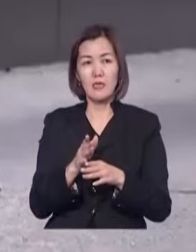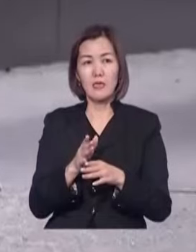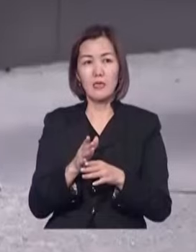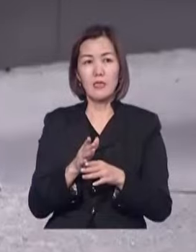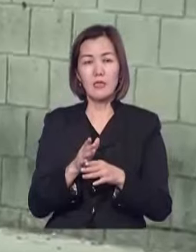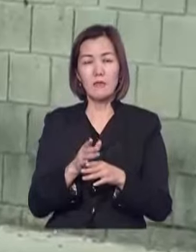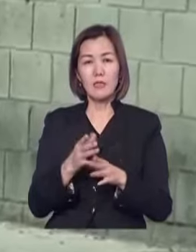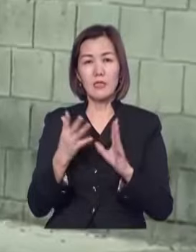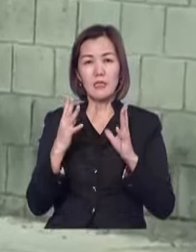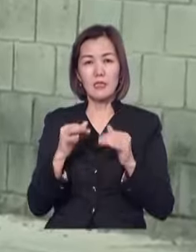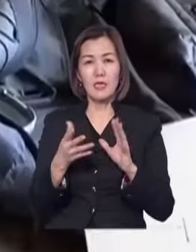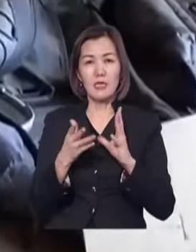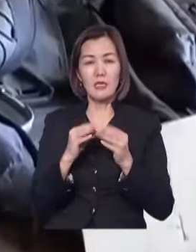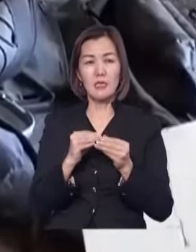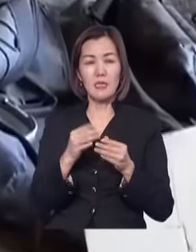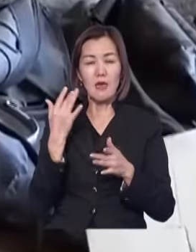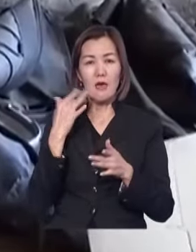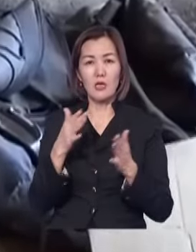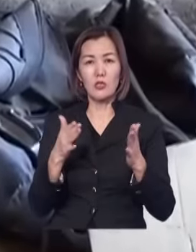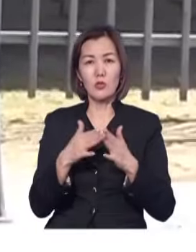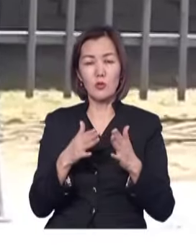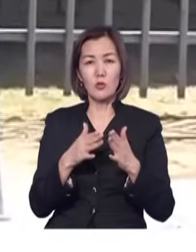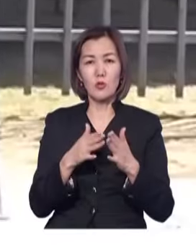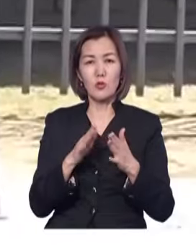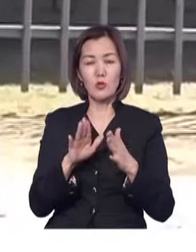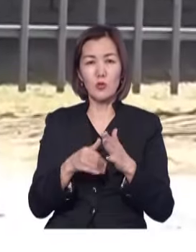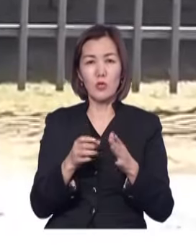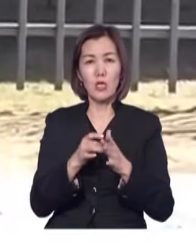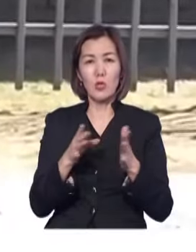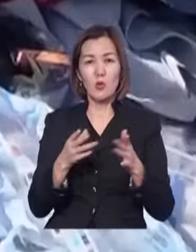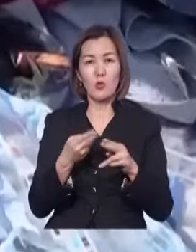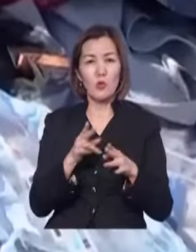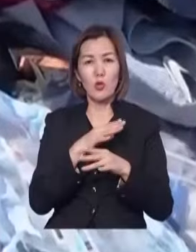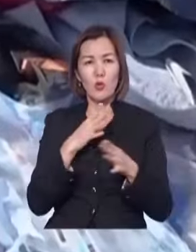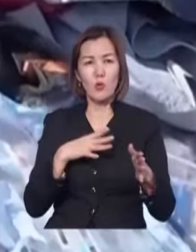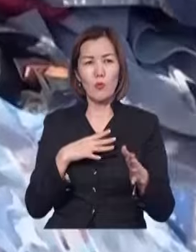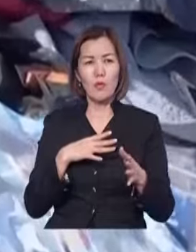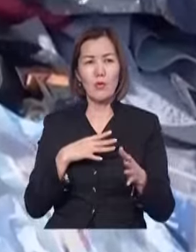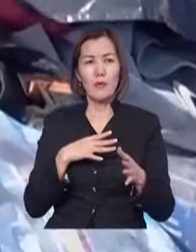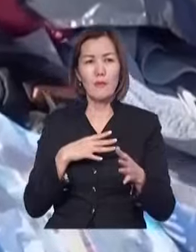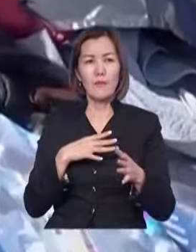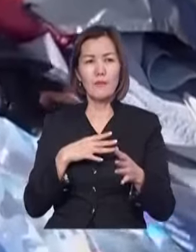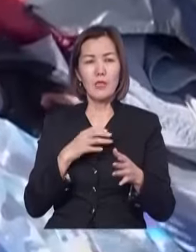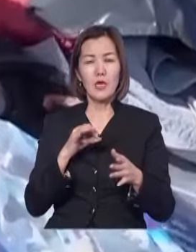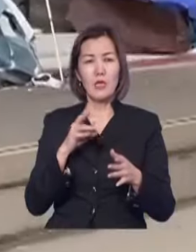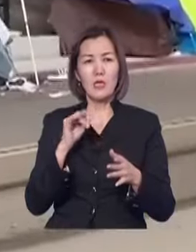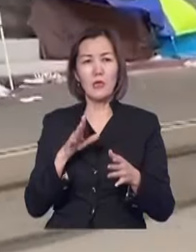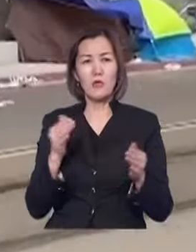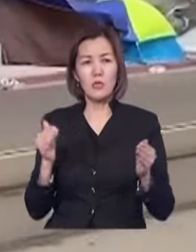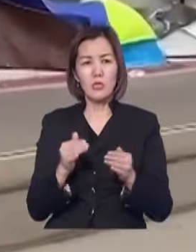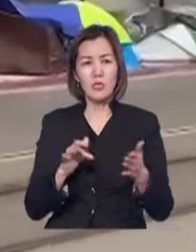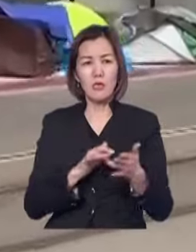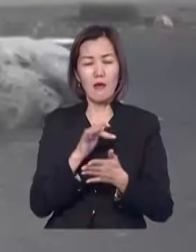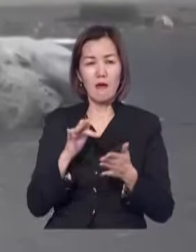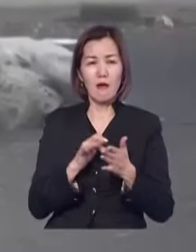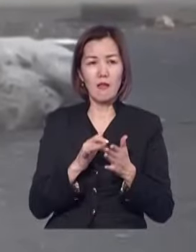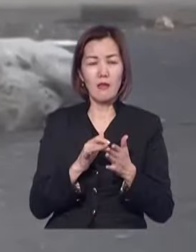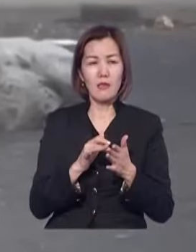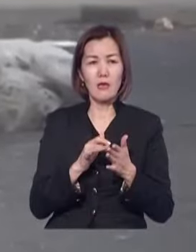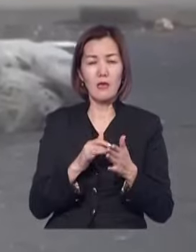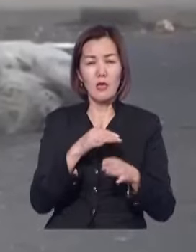Ал статистикаға сүйенсек, Ақшта баспанасыздар саны рекордтық деңгейге жеткен. Бұл істің басталуына Орегон штатындағы кішкентай Гранд Пас